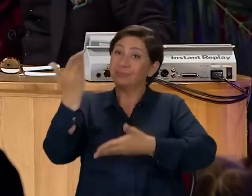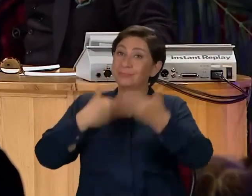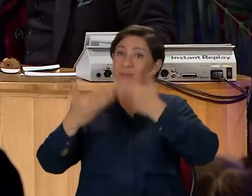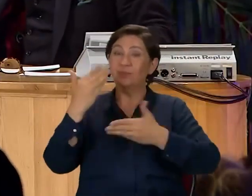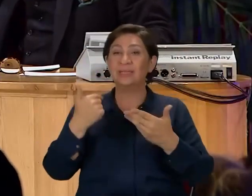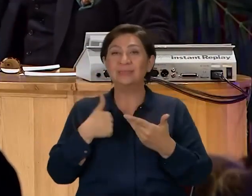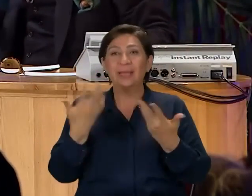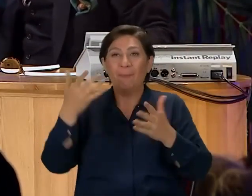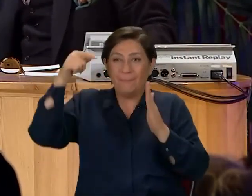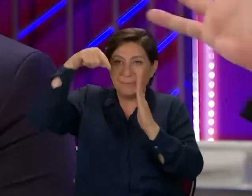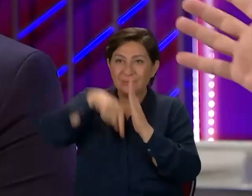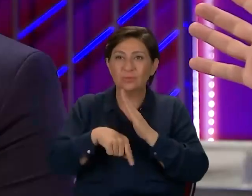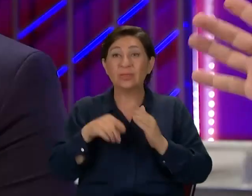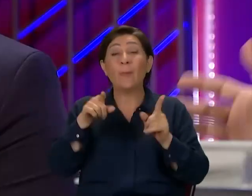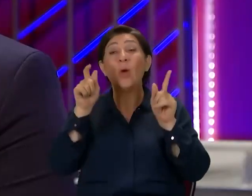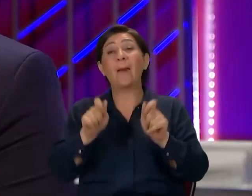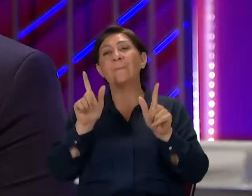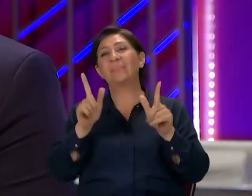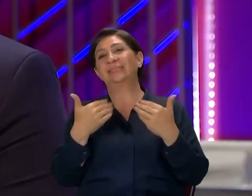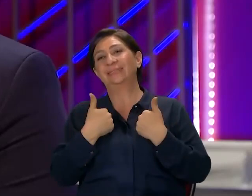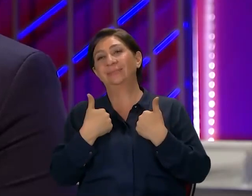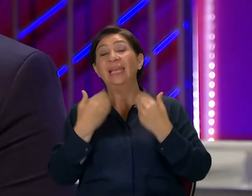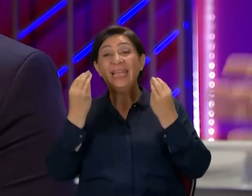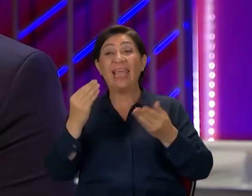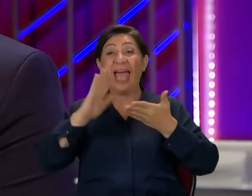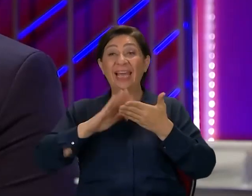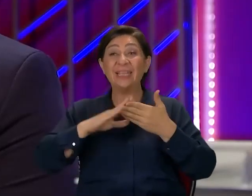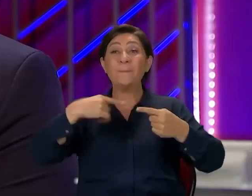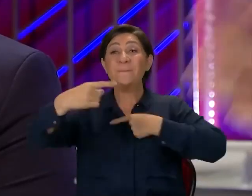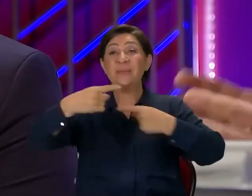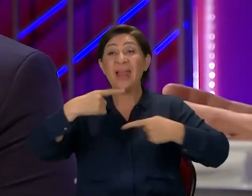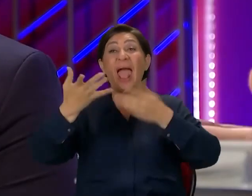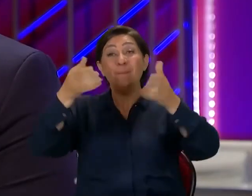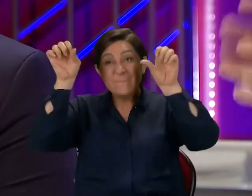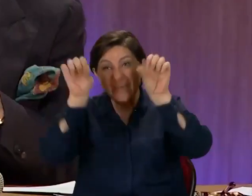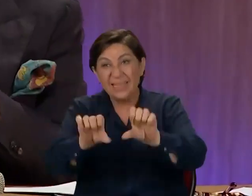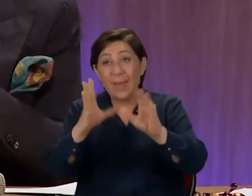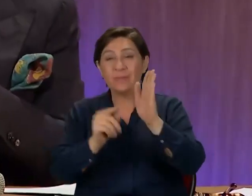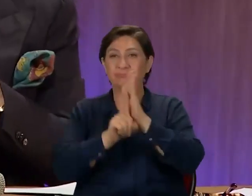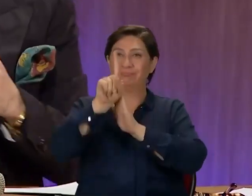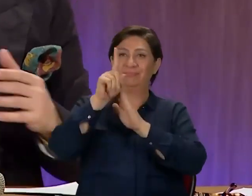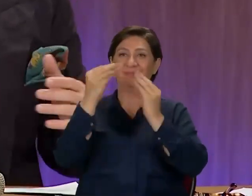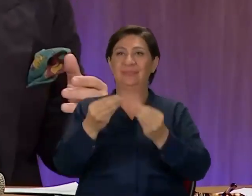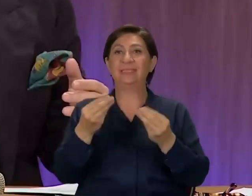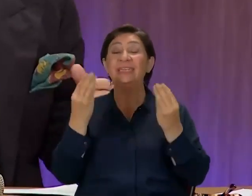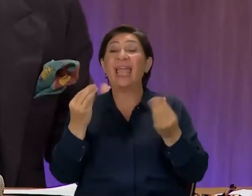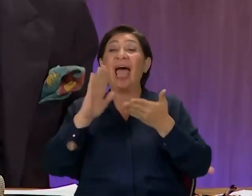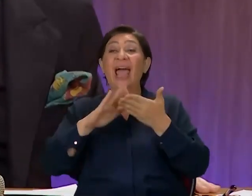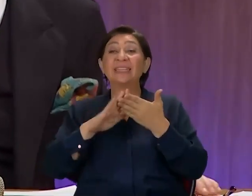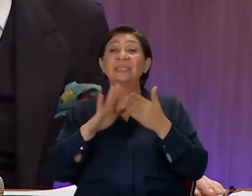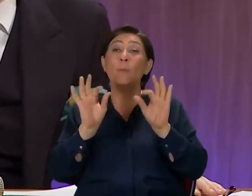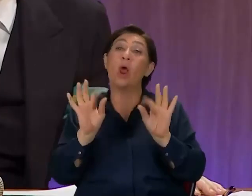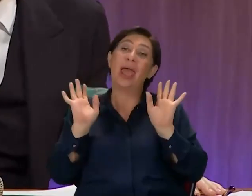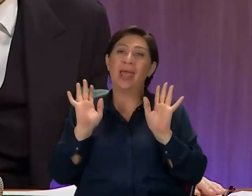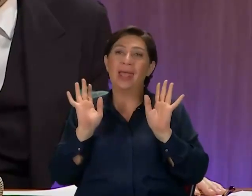şimdi beni niye batırıyorsun? Çünkü böyle yapmam gerekiyor. Çünkü iyi arkadaşlar birbirlerini hem batırırlar hem çıkarırlar. Tamam peki öyle. İyi